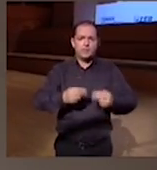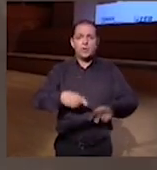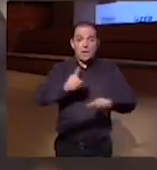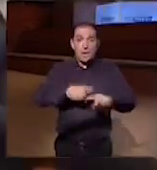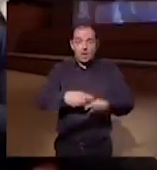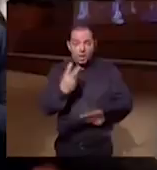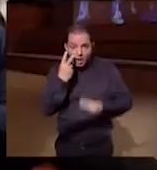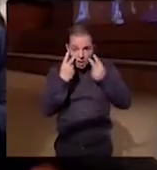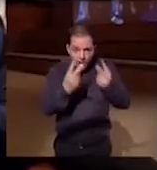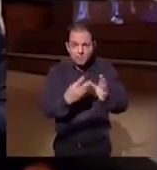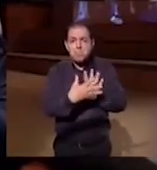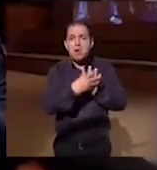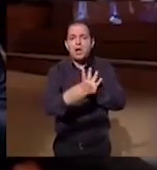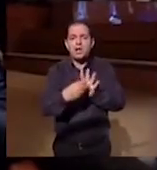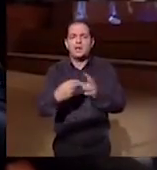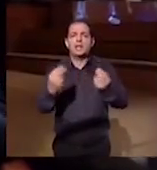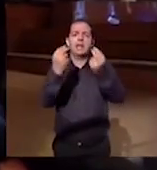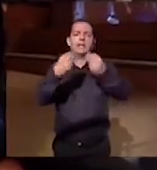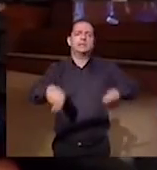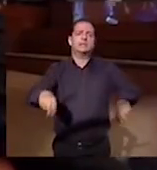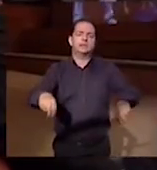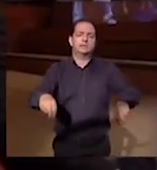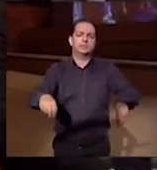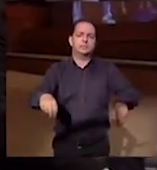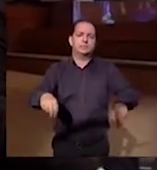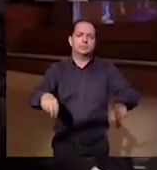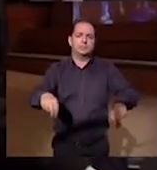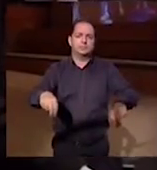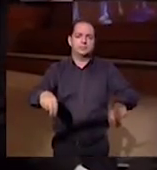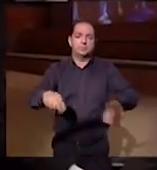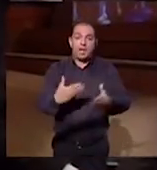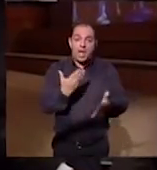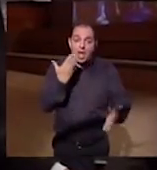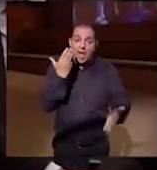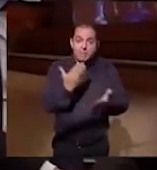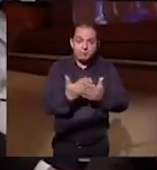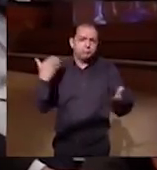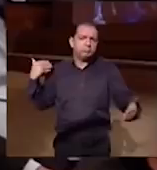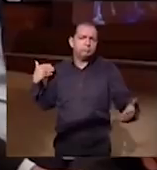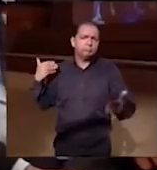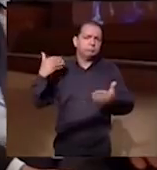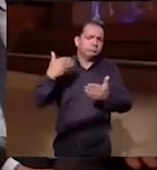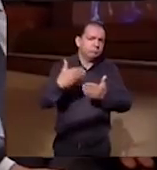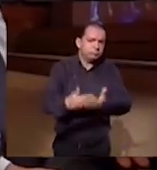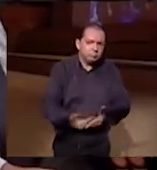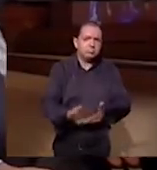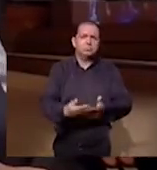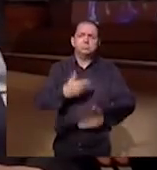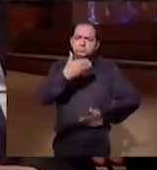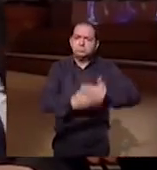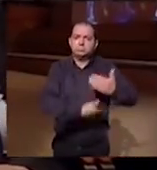λύσης. Αυτό αποδεικνύει η εντυπωσιακή μας πορεία για την οριστική